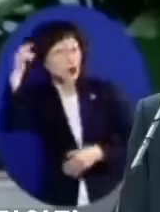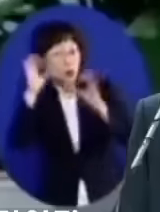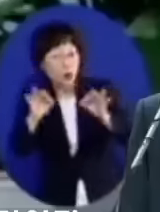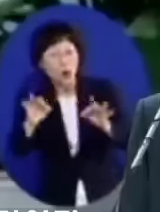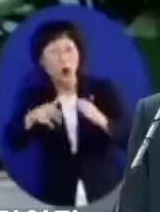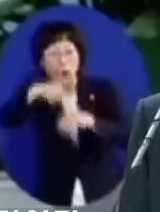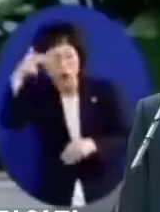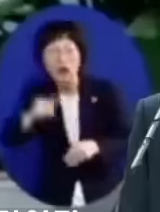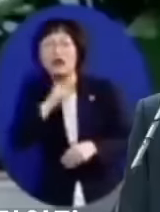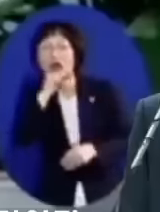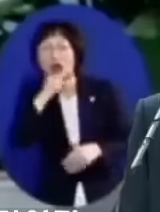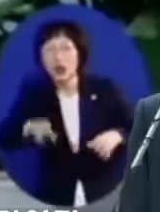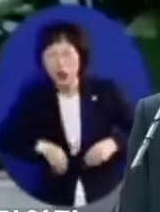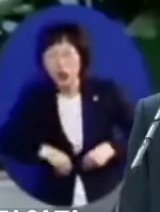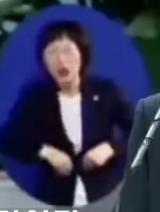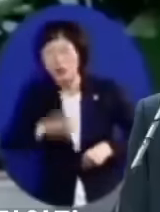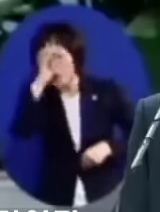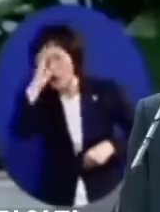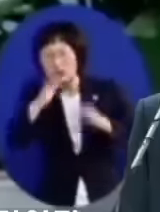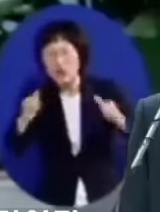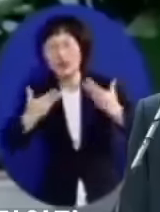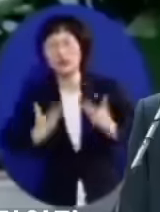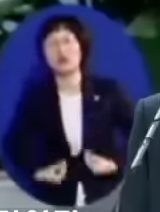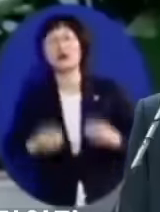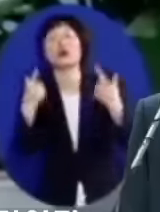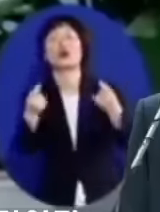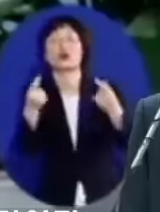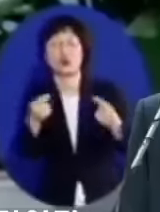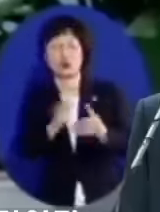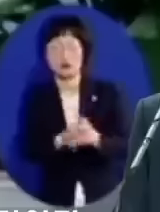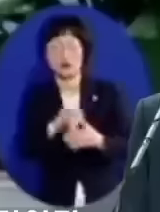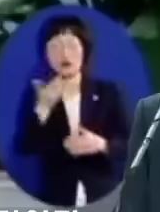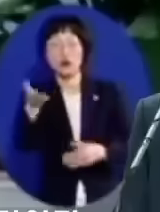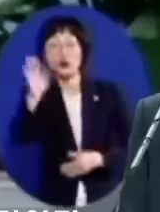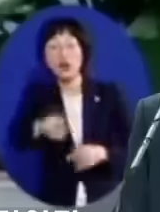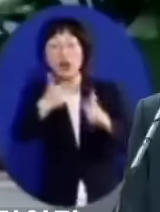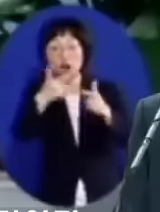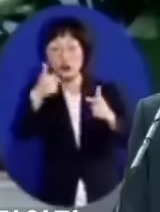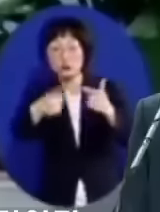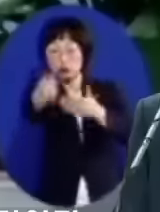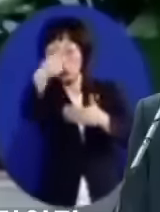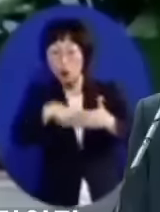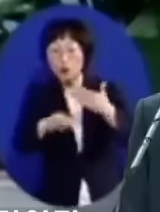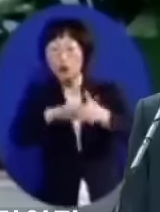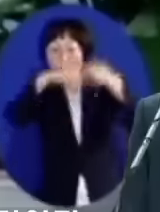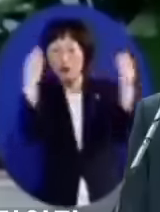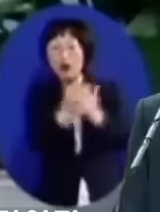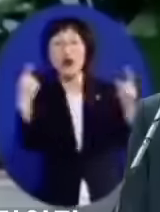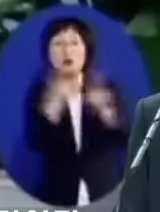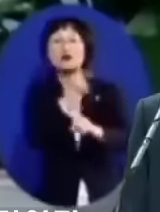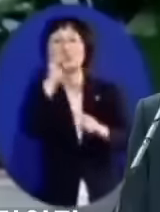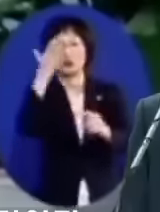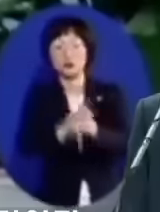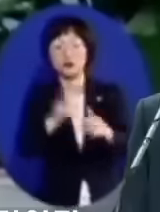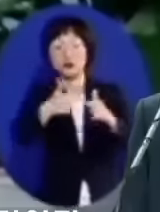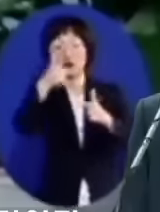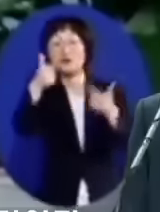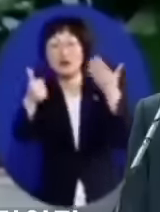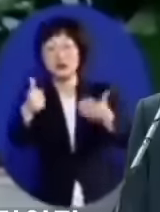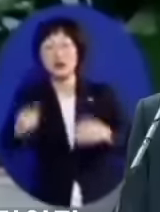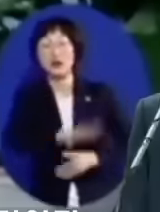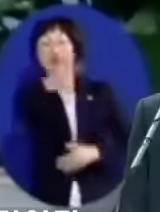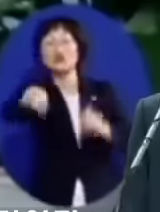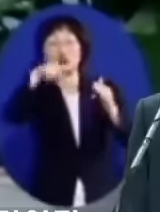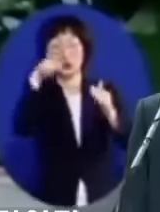눈물고 기물고 벙어리 되고 절망에 처한 사람이겠습니다. 그런데 예수님이 들어오면 이것이 다 달라져버리고 말아요. 예수님께서는 우리